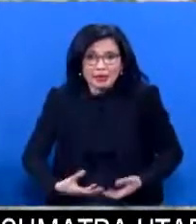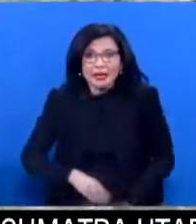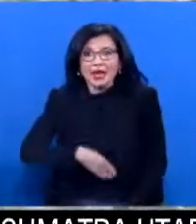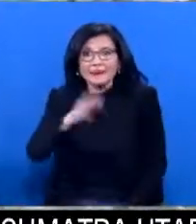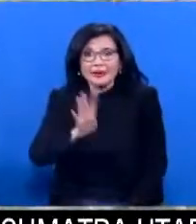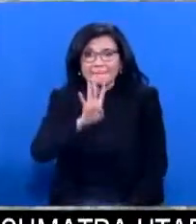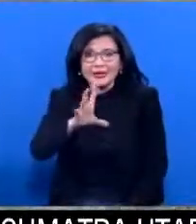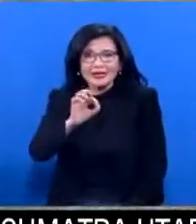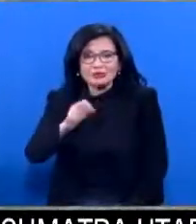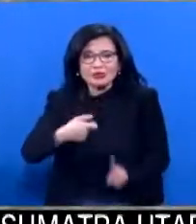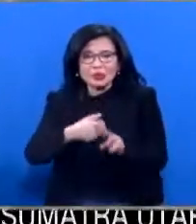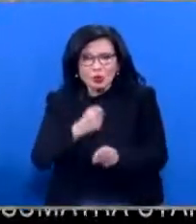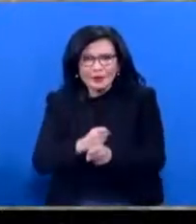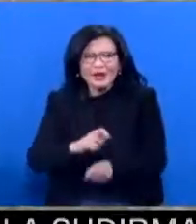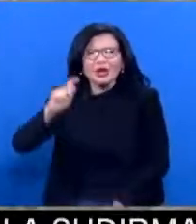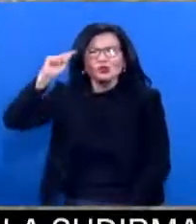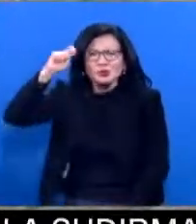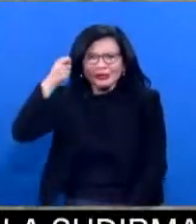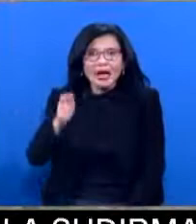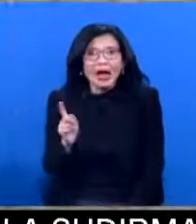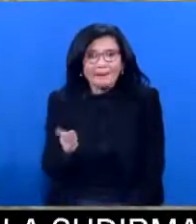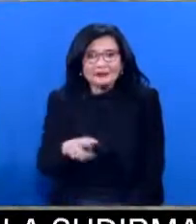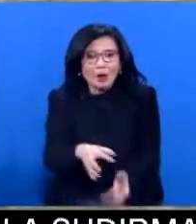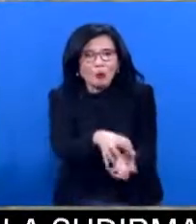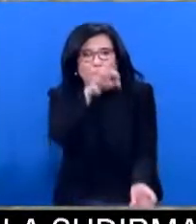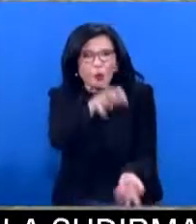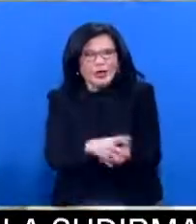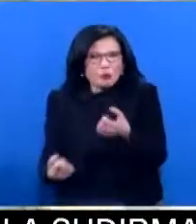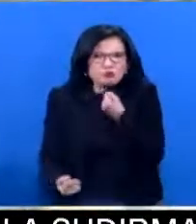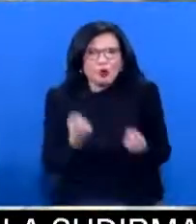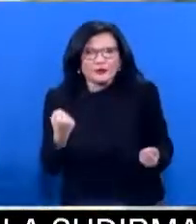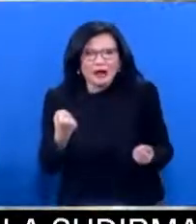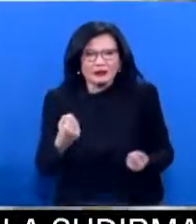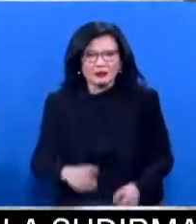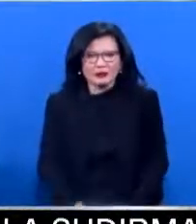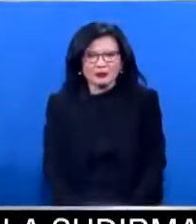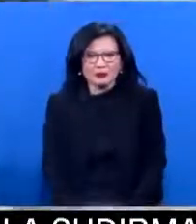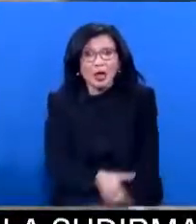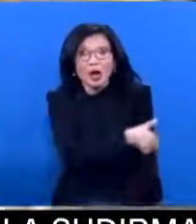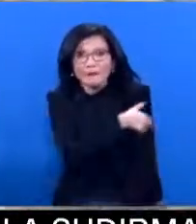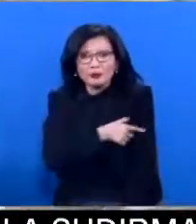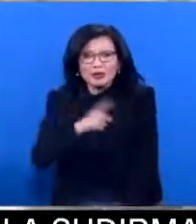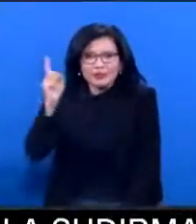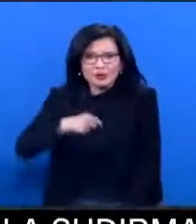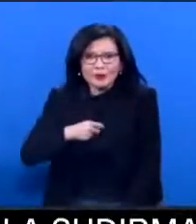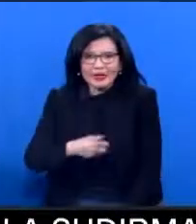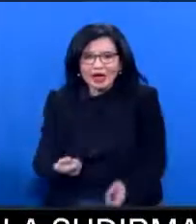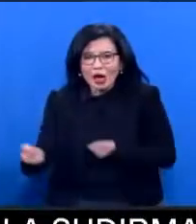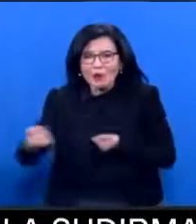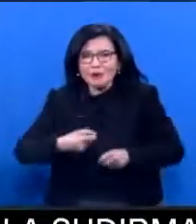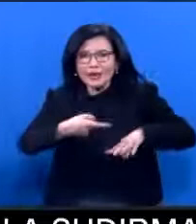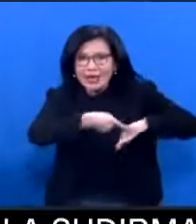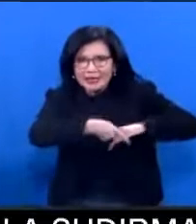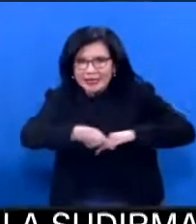400 kg ini berjalan alot lantaran buaya berontak saat ditangkap. Petugas harus menggunakan mobil derek untuk